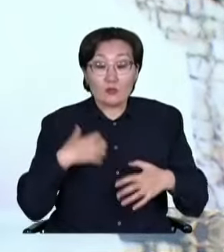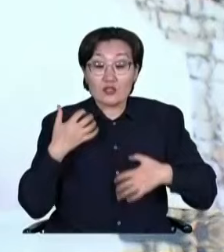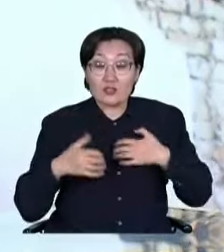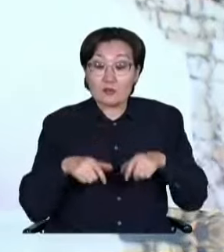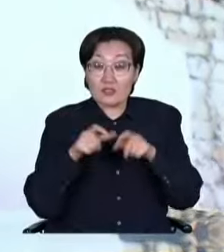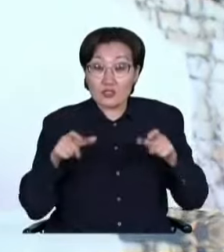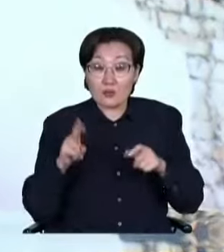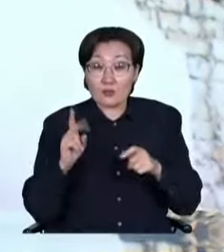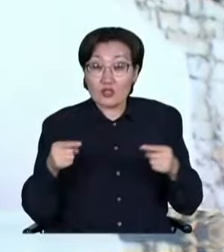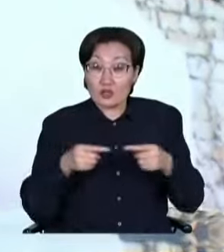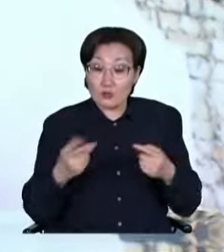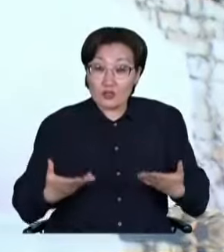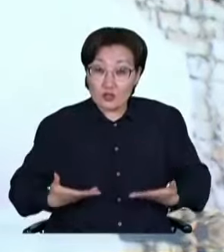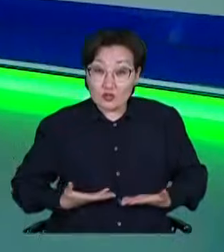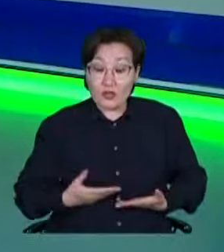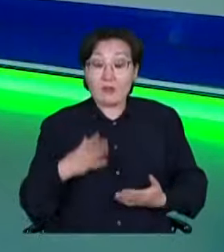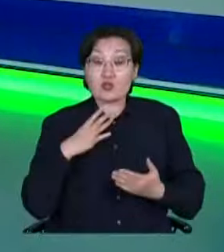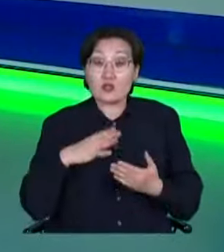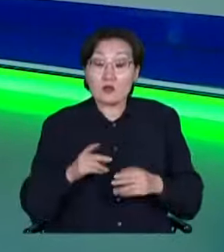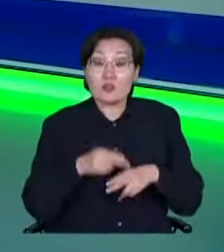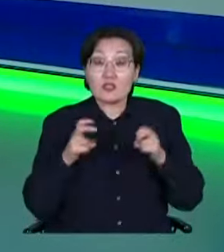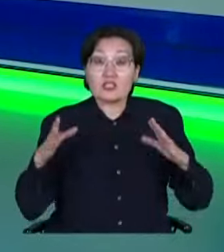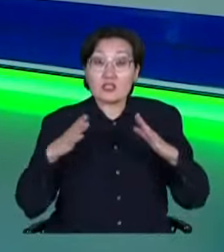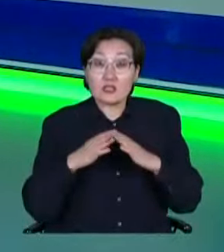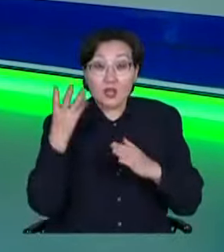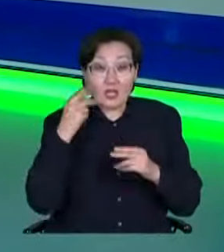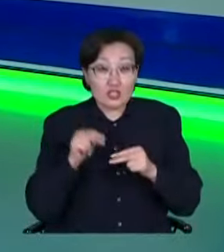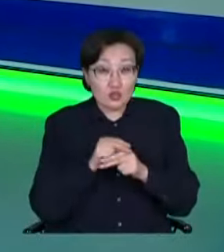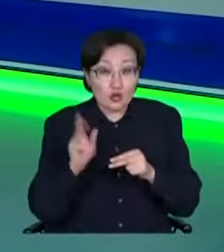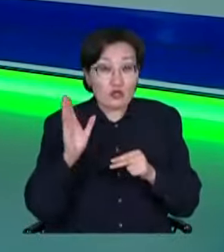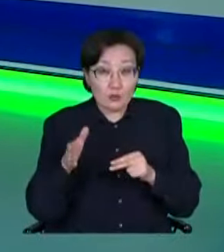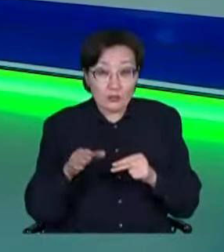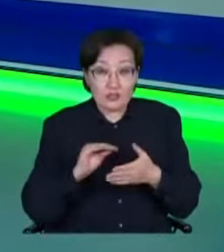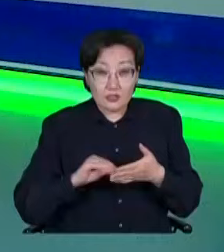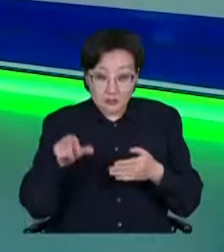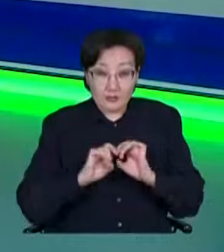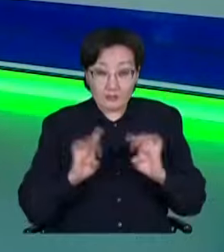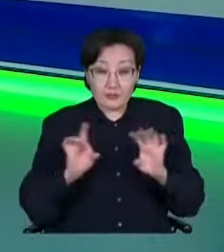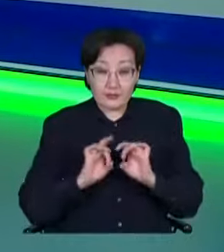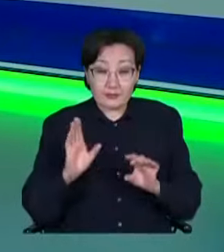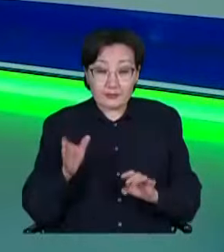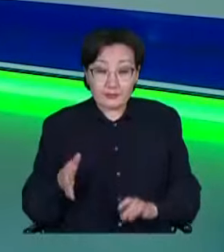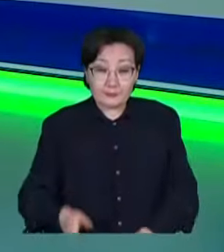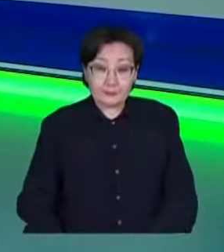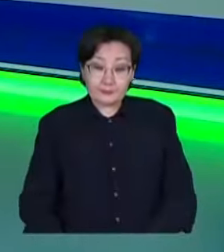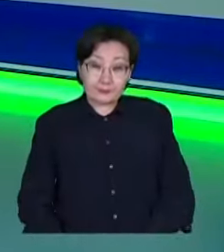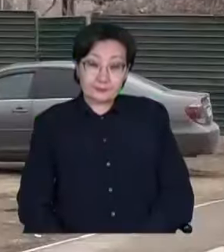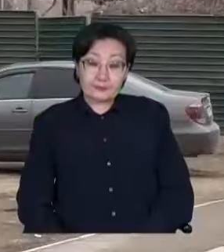ұшқандар пәтер жалдап кетуге мәжбүр. Қауіпті үйлер қашан жөнделеді? Тілші бейне материалында толығырақ.